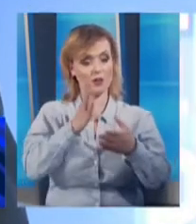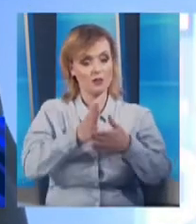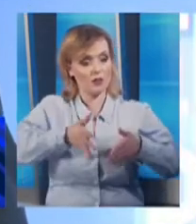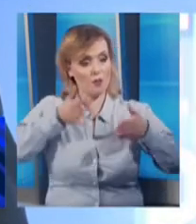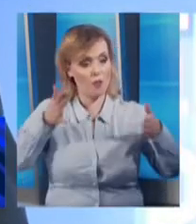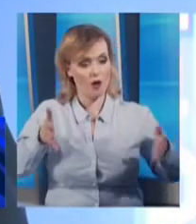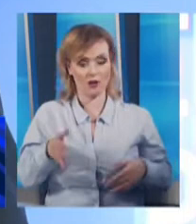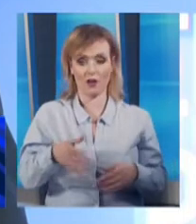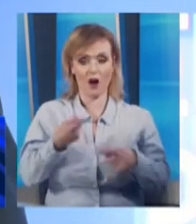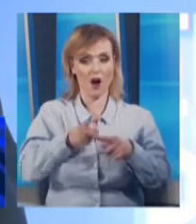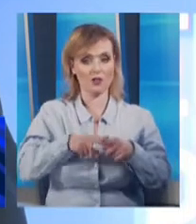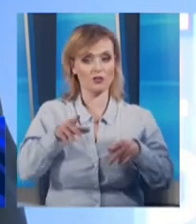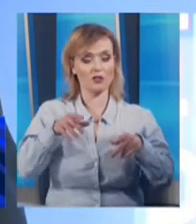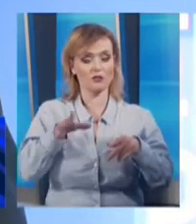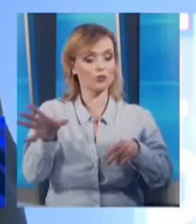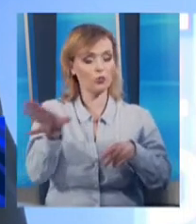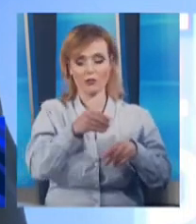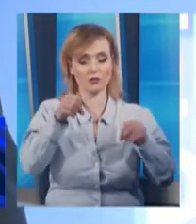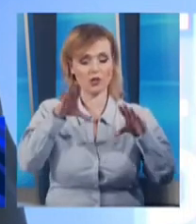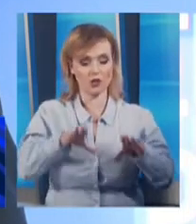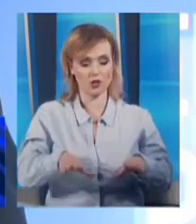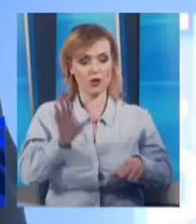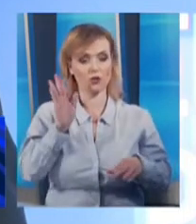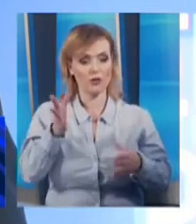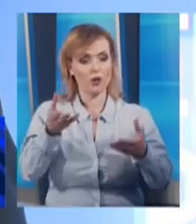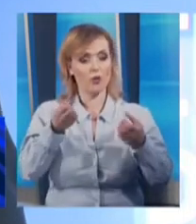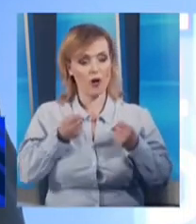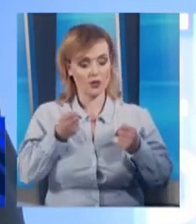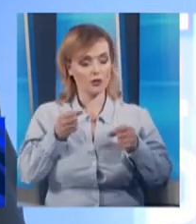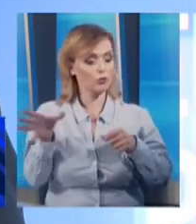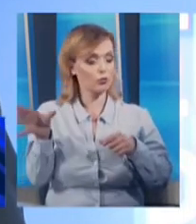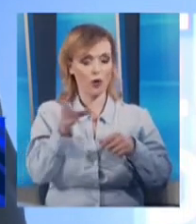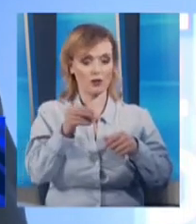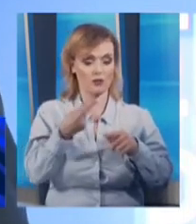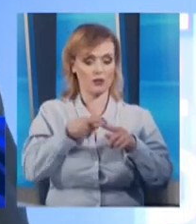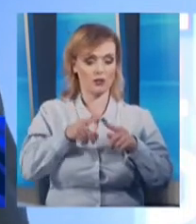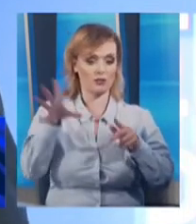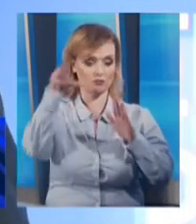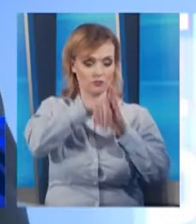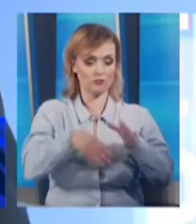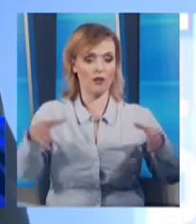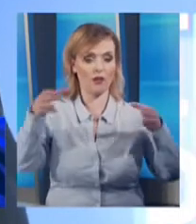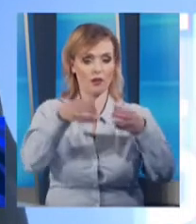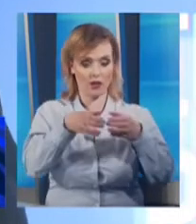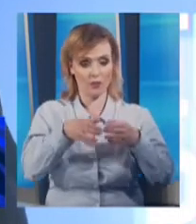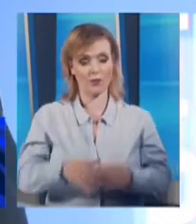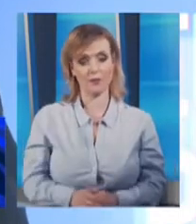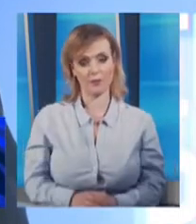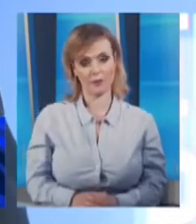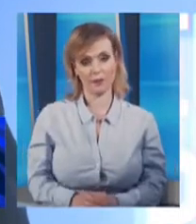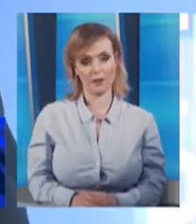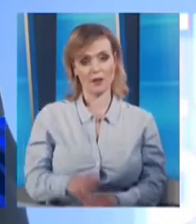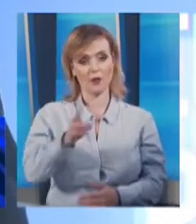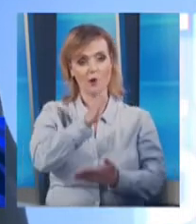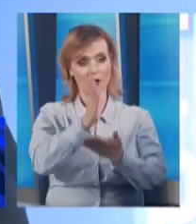Toate deciziile vor fi luate în cadrul echipei, în cadrul forurilor decidente ale Partidului Acțiune